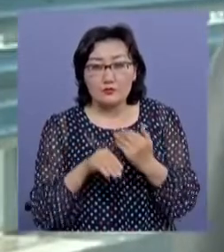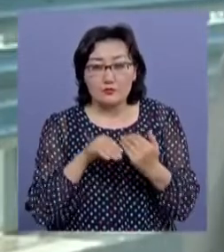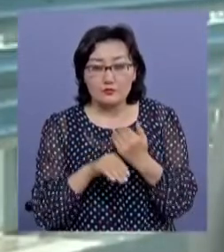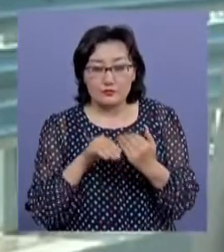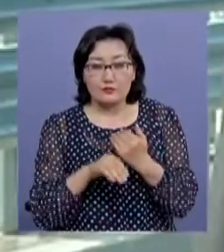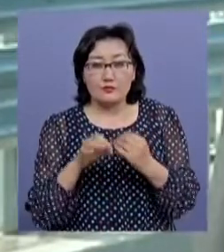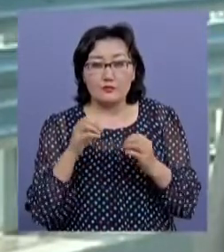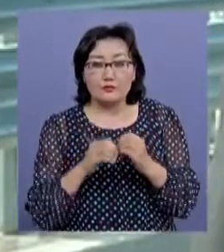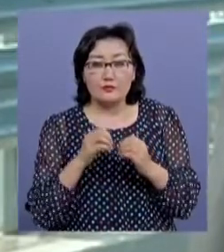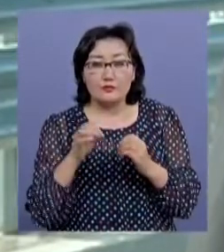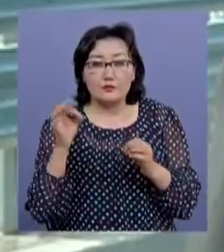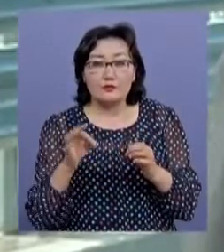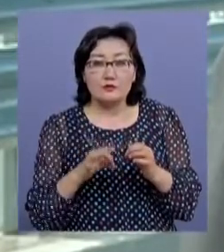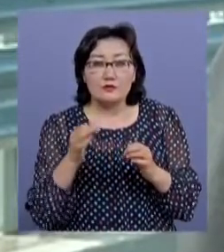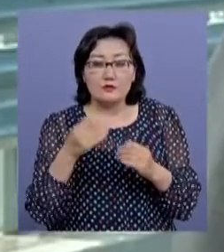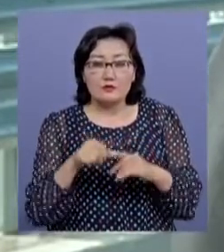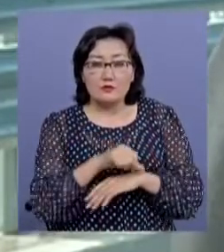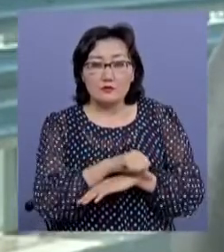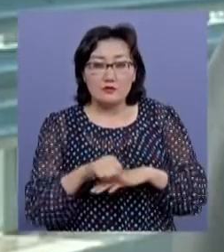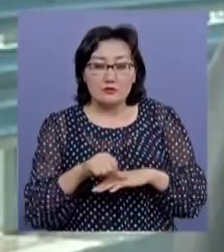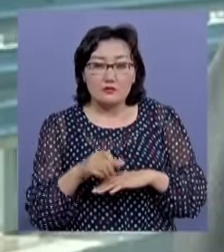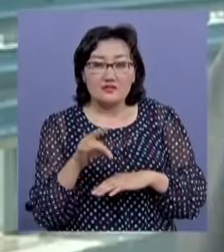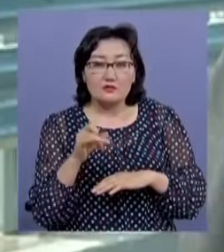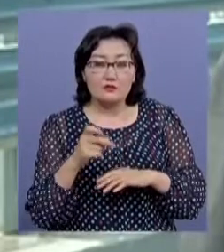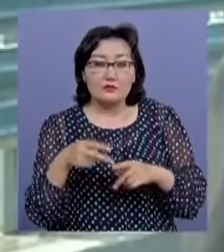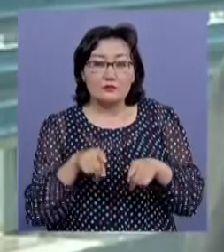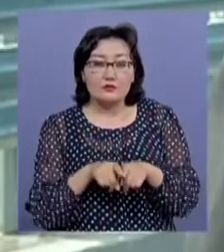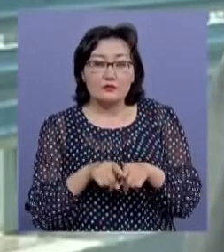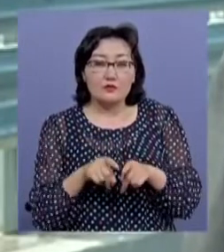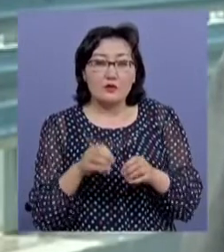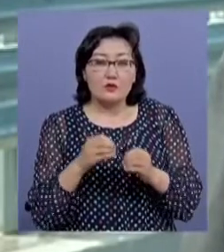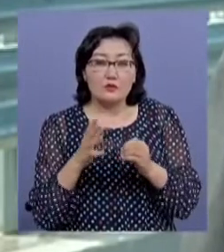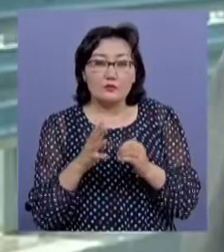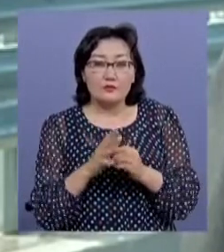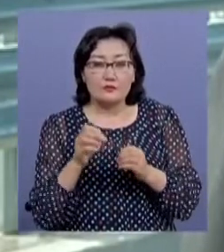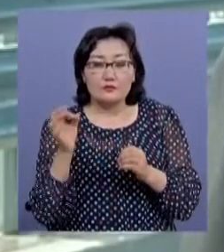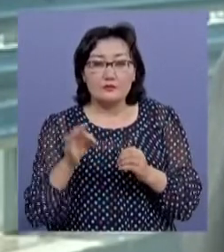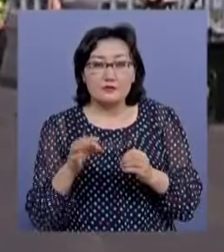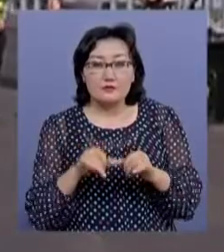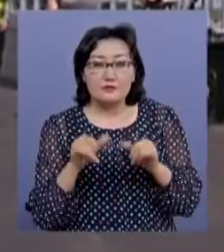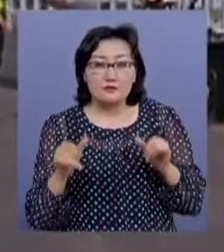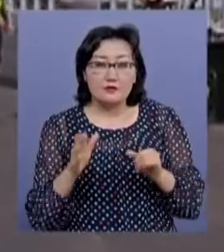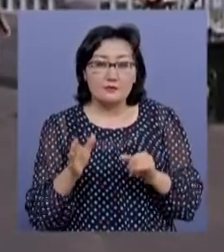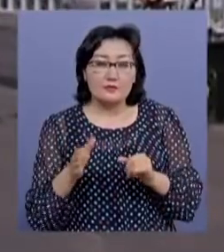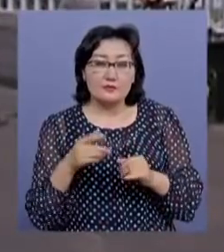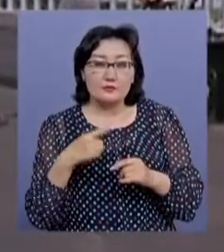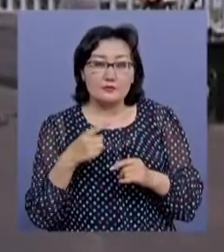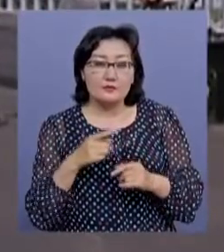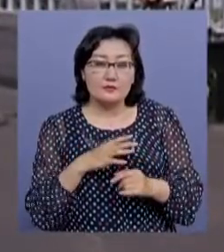Өтуінде 10%-ға арттырып, Рысқұлова даңғылы бойынша бір 15%-ке дейін арттырамыз деп отырмыз.